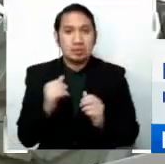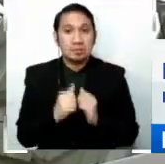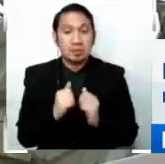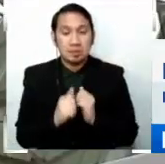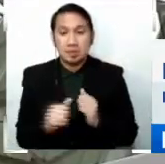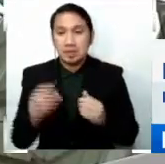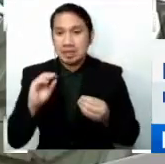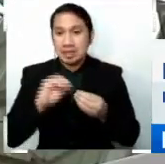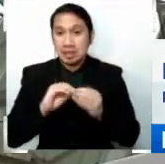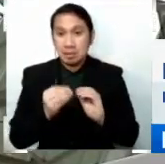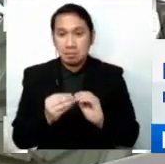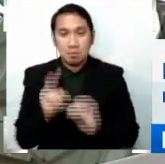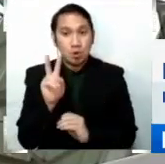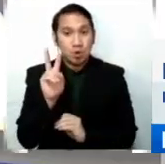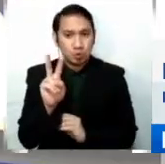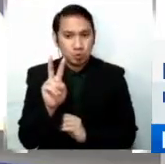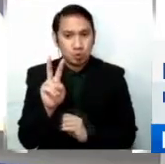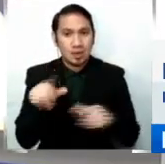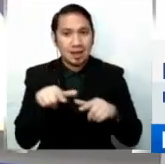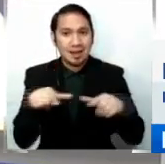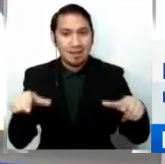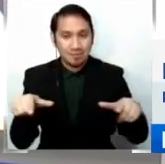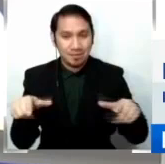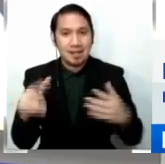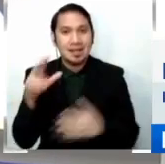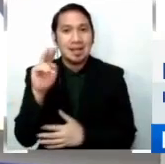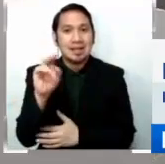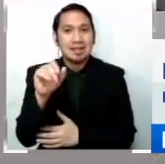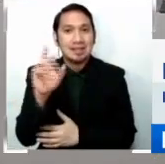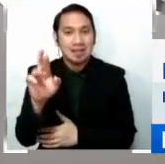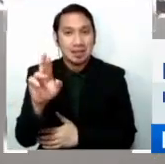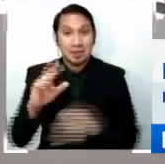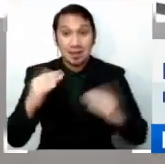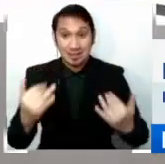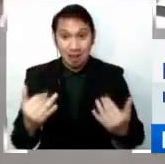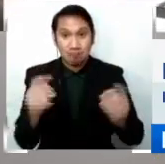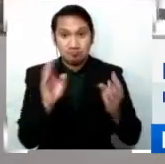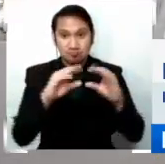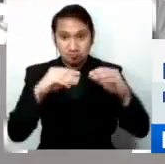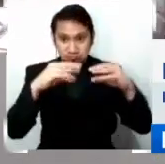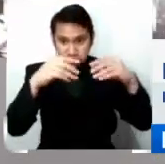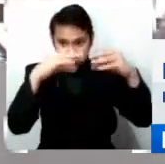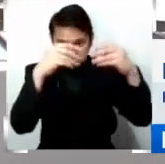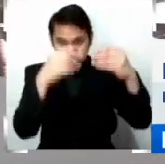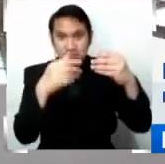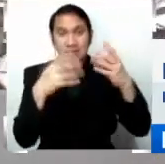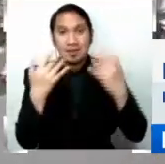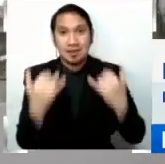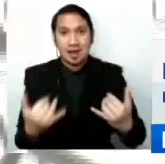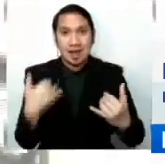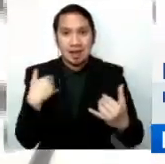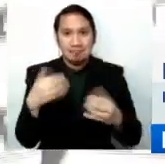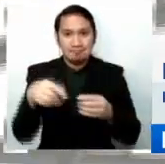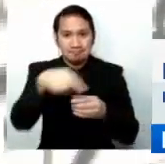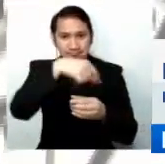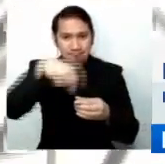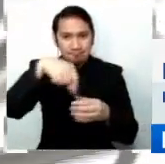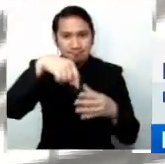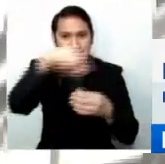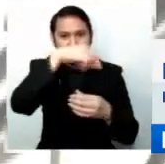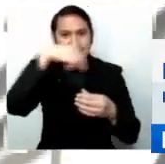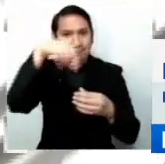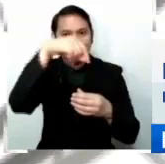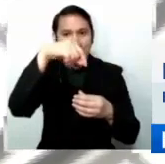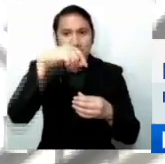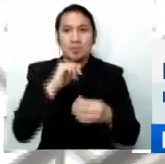No. 2 sa Metro Manila. Bukod sa mga billboard na nakatupi, mayroon ding ilang nakatali para maiwasang masira